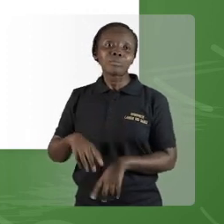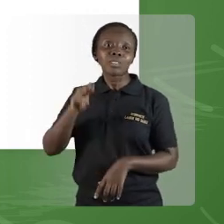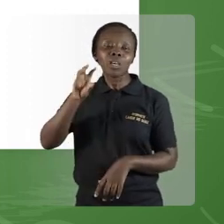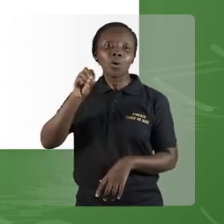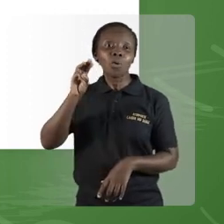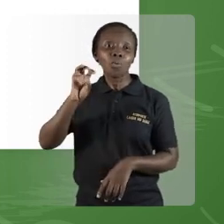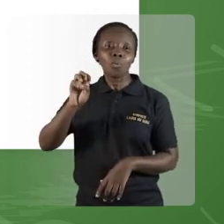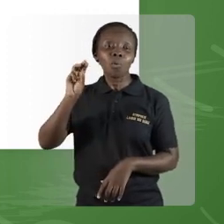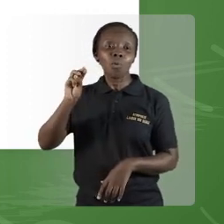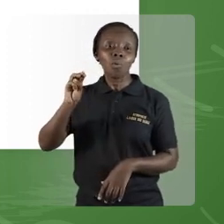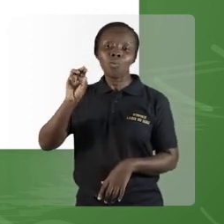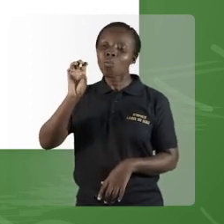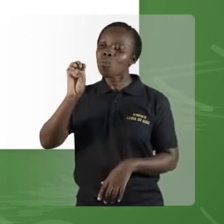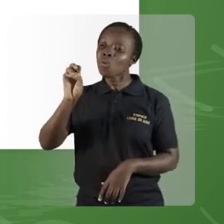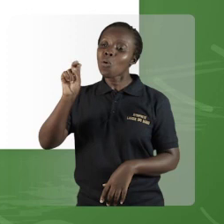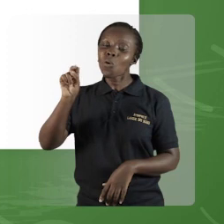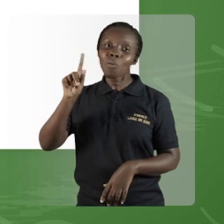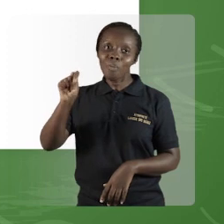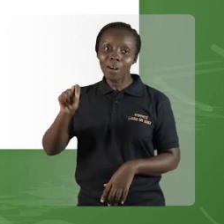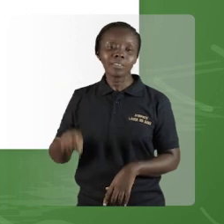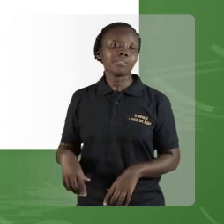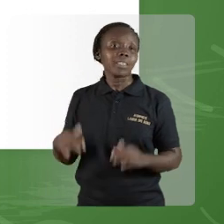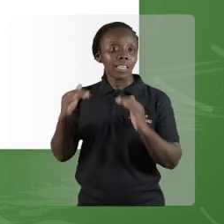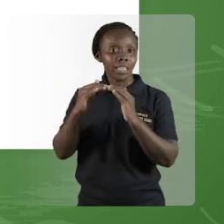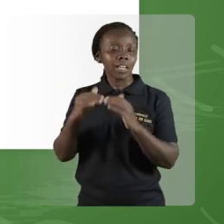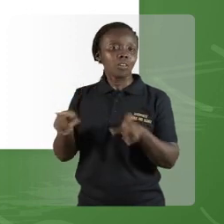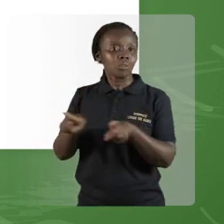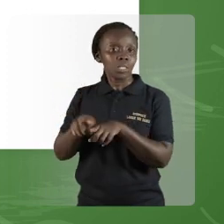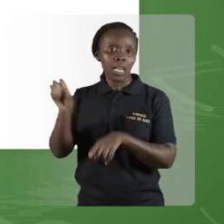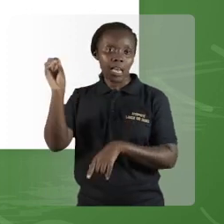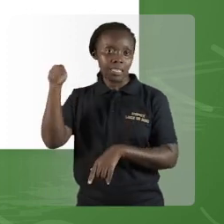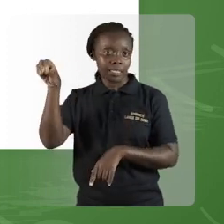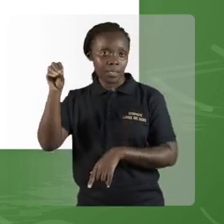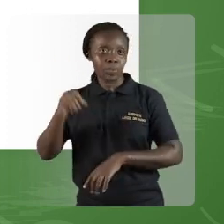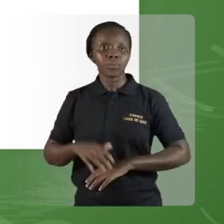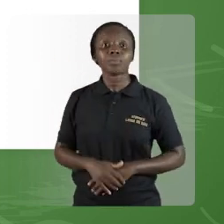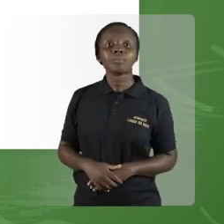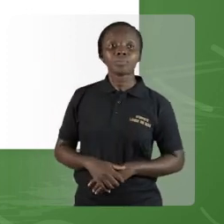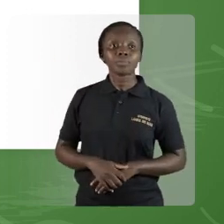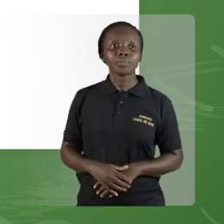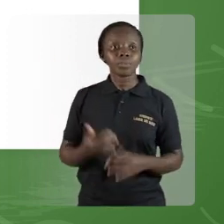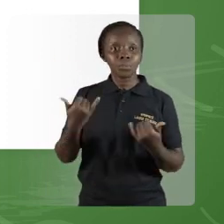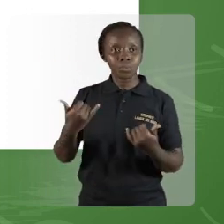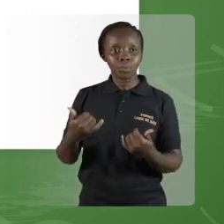Détermination de l'inclinaison de la tige OA par rapport à l'axe